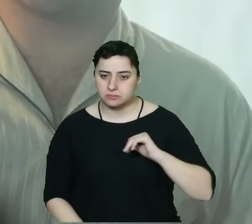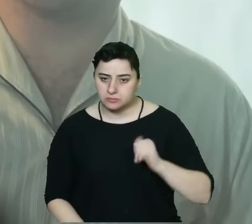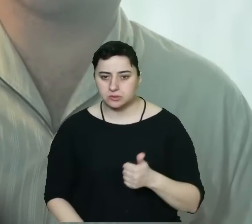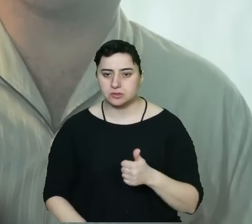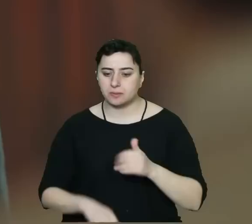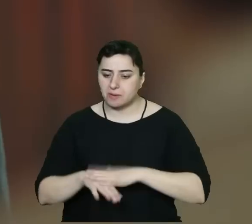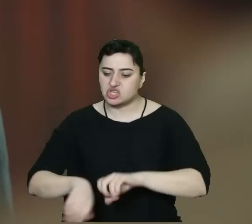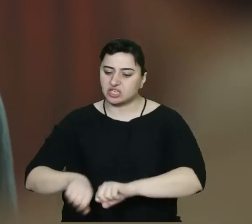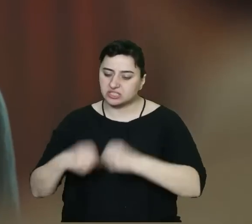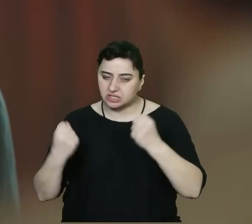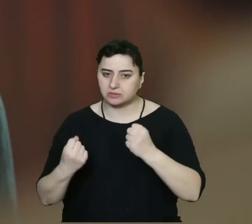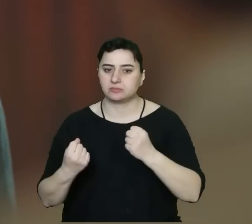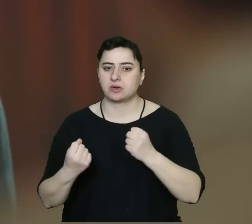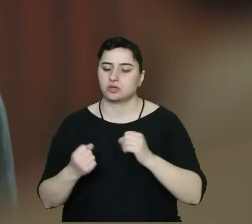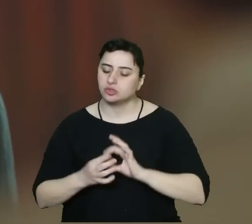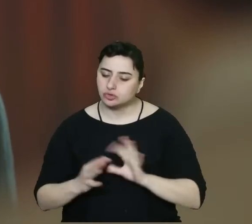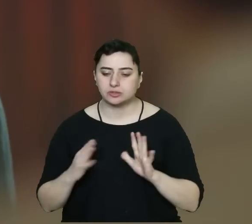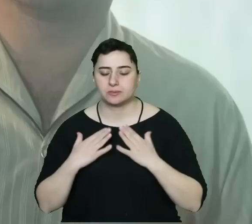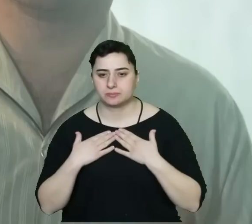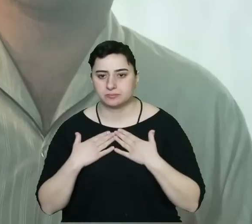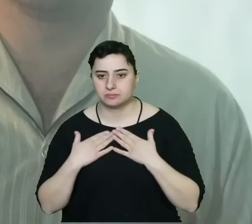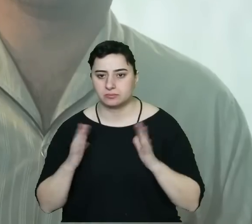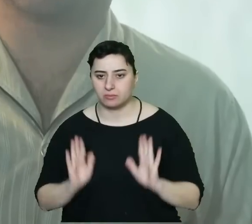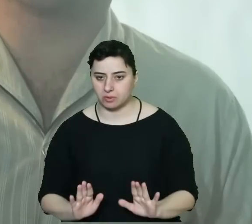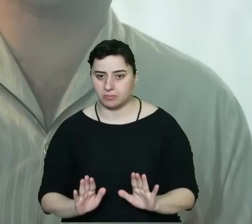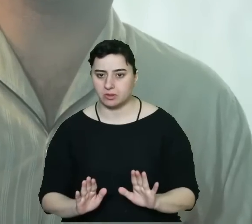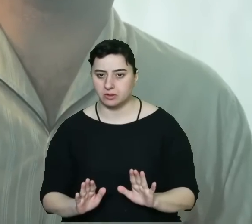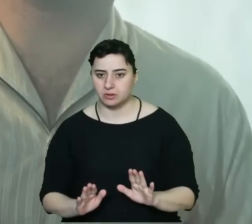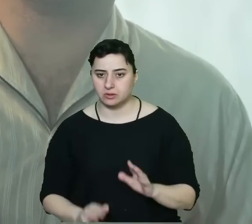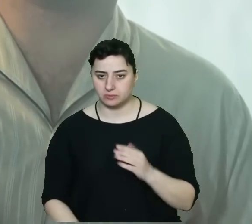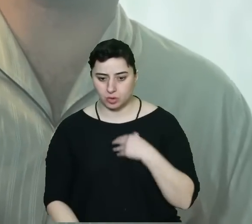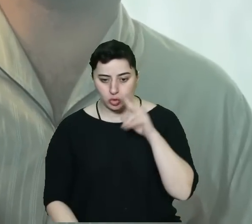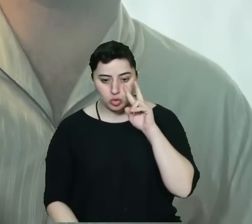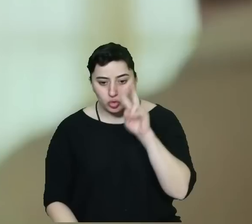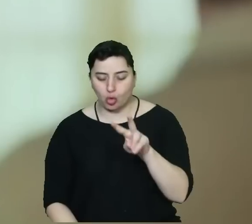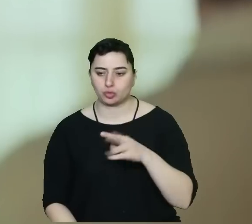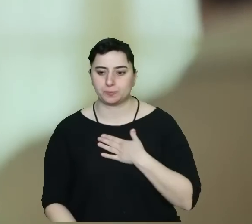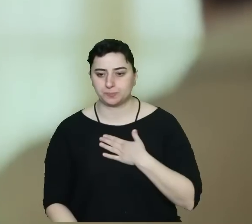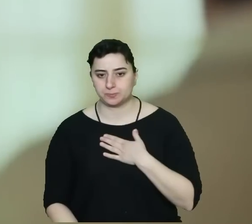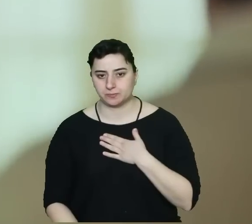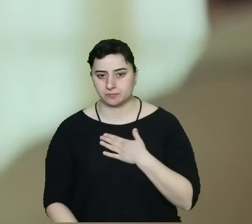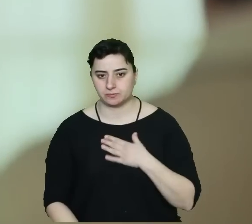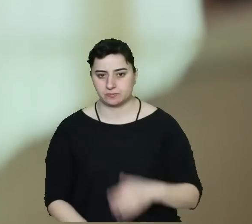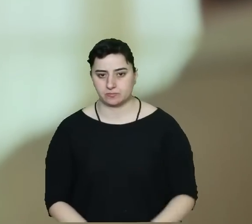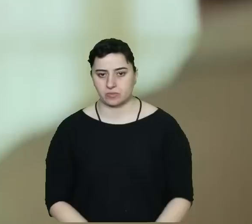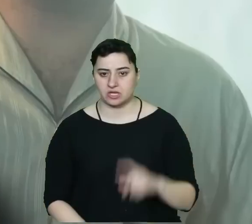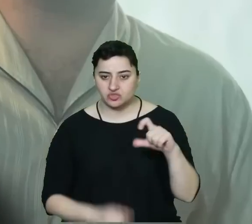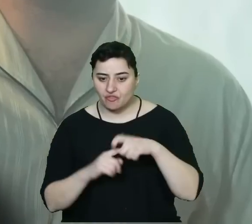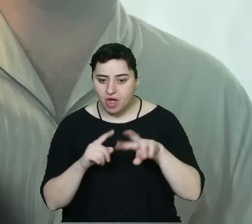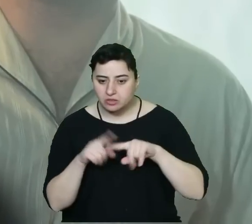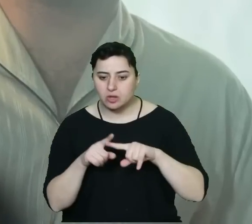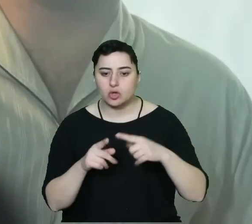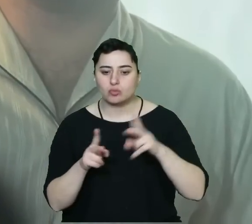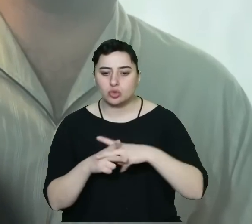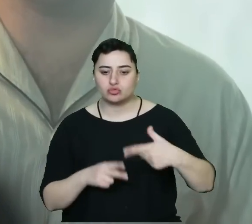Gerekirse bacağını kırarım, hallederim. Ben sana diyeyim ki gözümle gördüm hoca. Cevat'ı